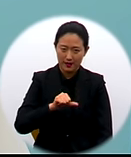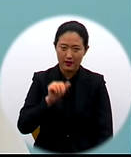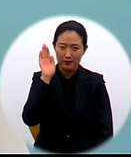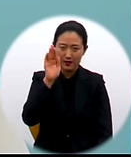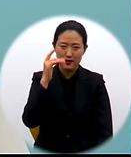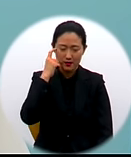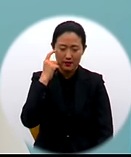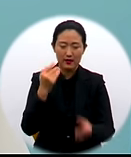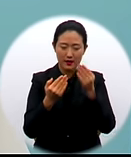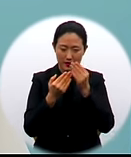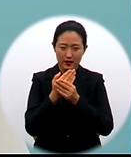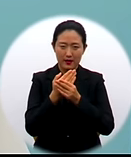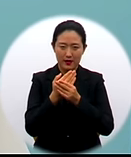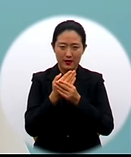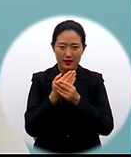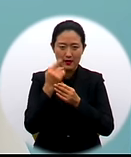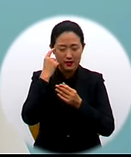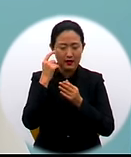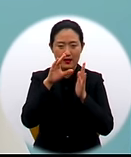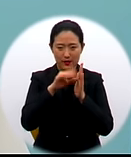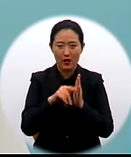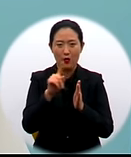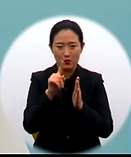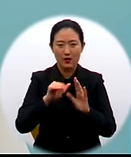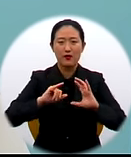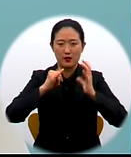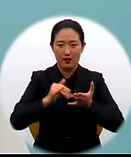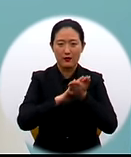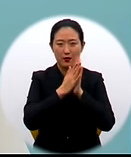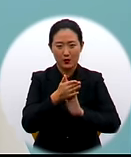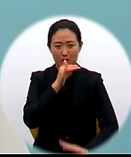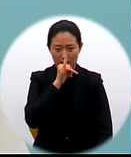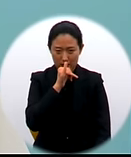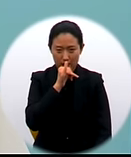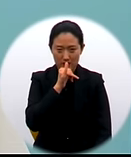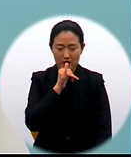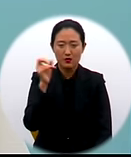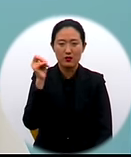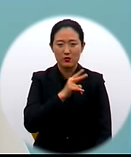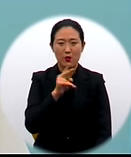아이의 미래를 생각할 때 내가 정말 잘 알아야 하는 건 세상이 어떻게 변하고 있는지와